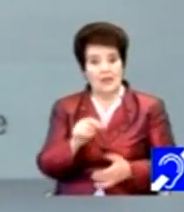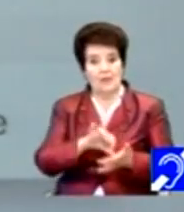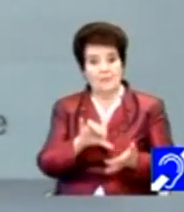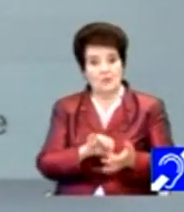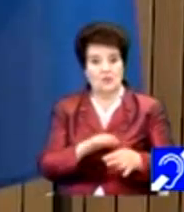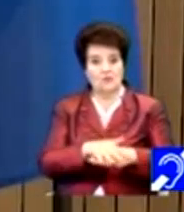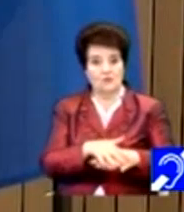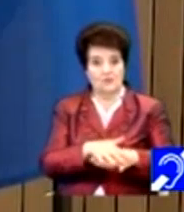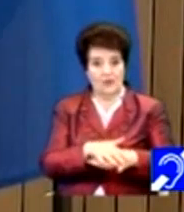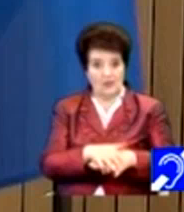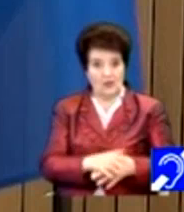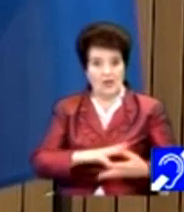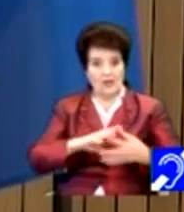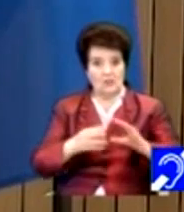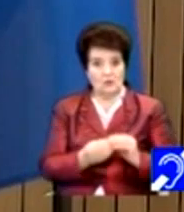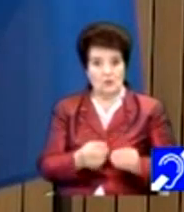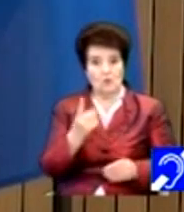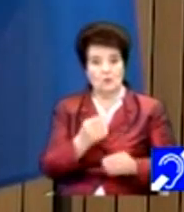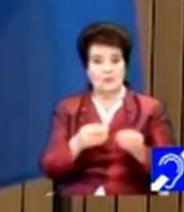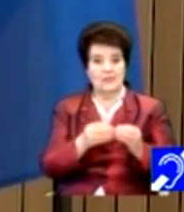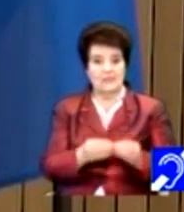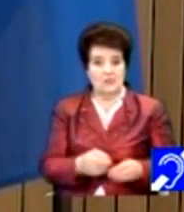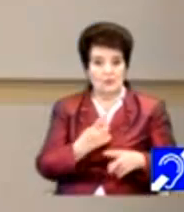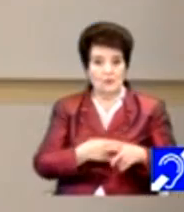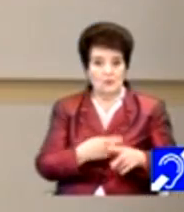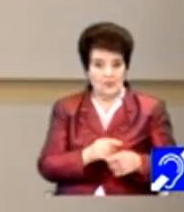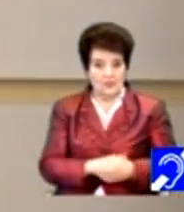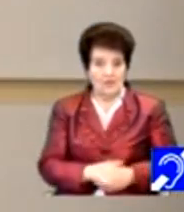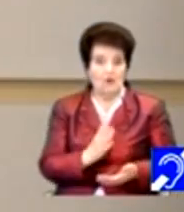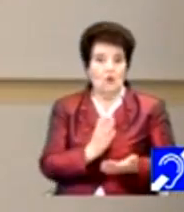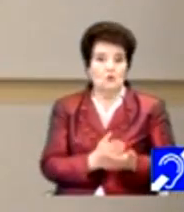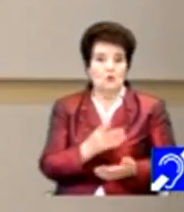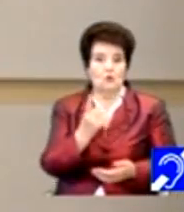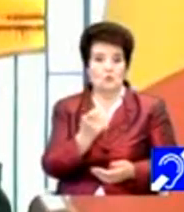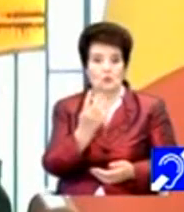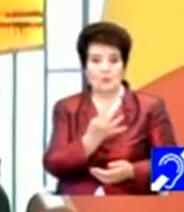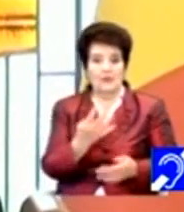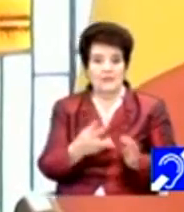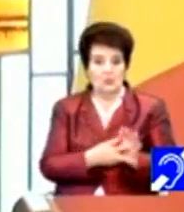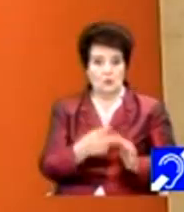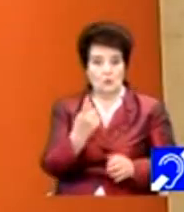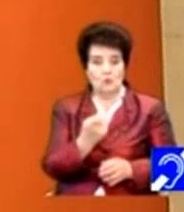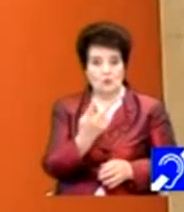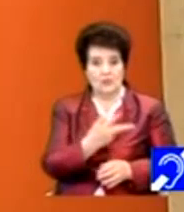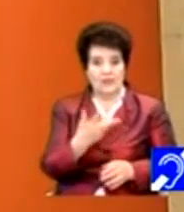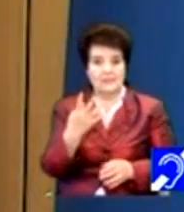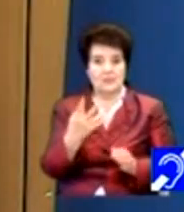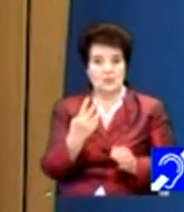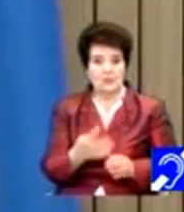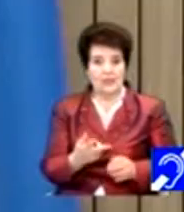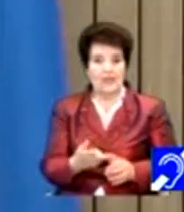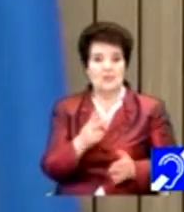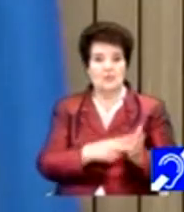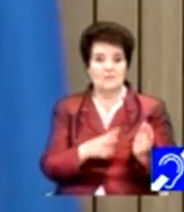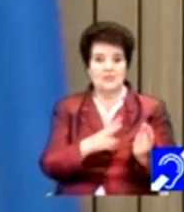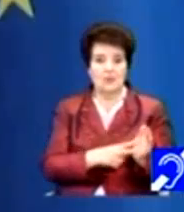prezentarea cifrelor. Ca rezultat, avem 110 cazuri pozitive, avem 148 de cazuri, 133, 114,